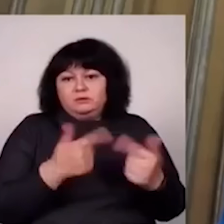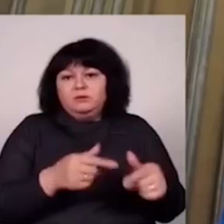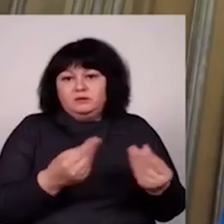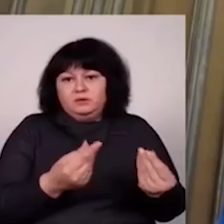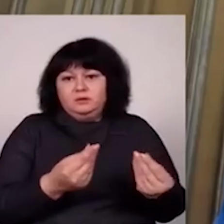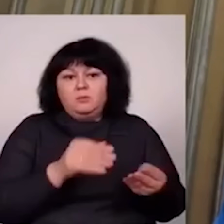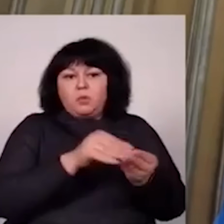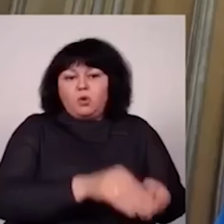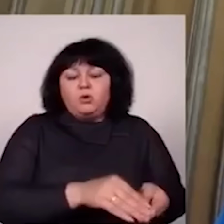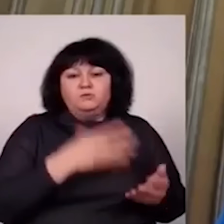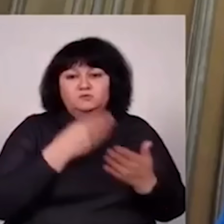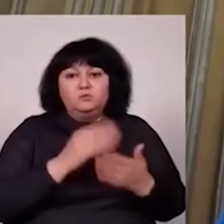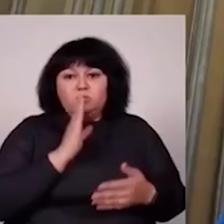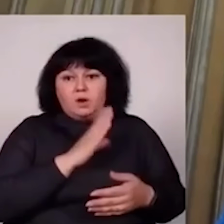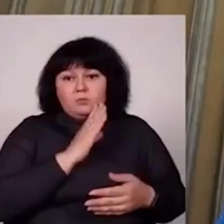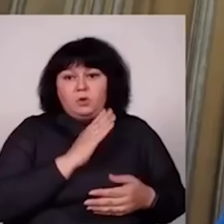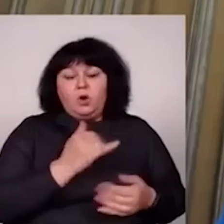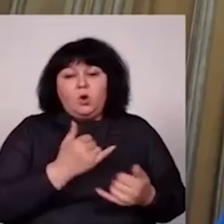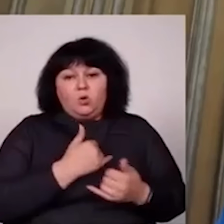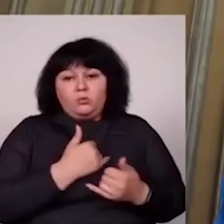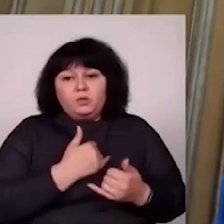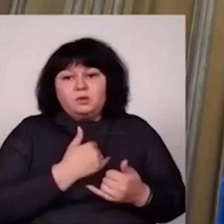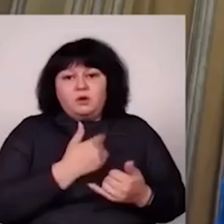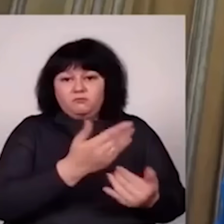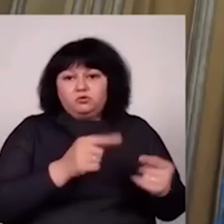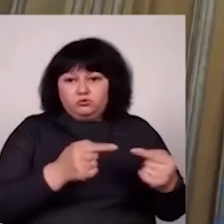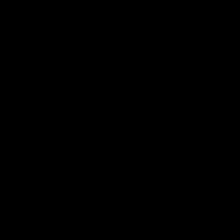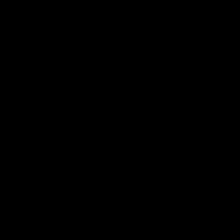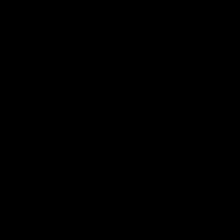похоронив маму. Вот у меня, конечно, а вы точно сын?